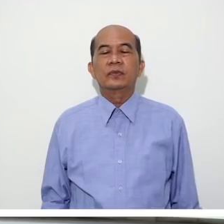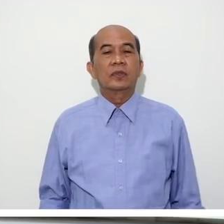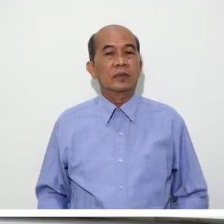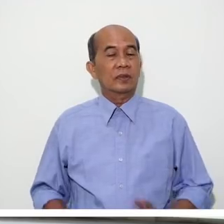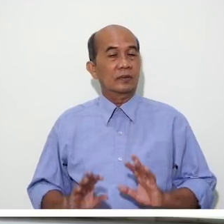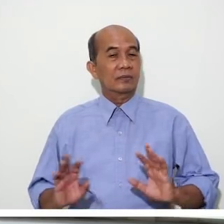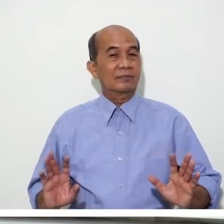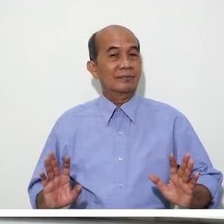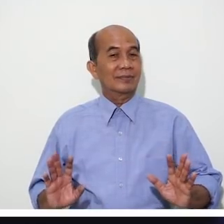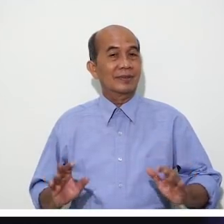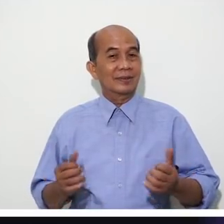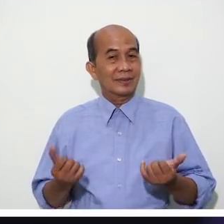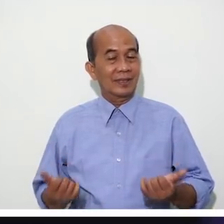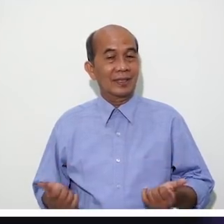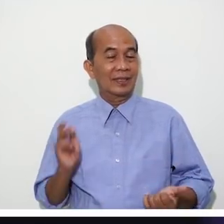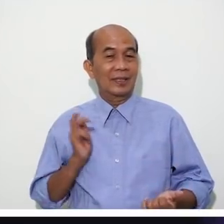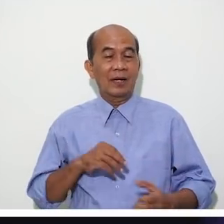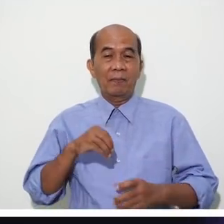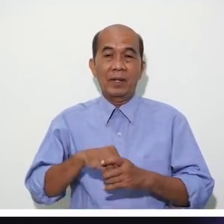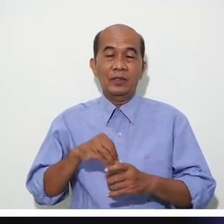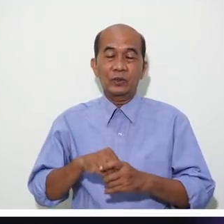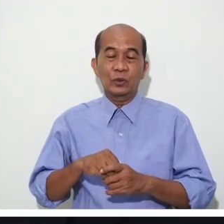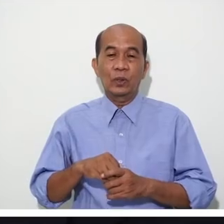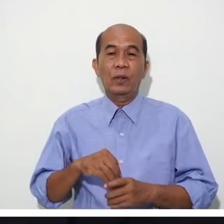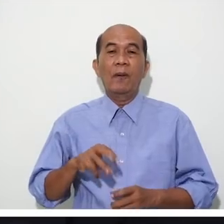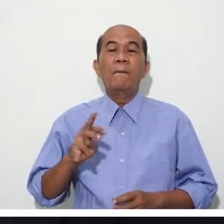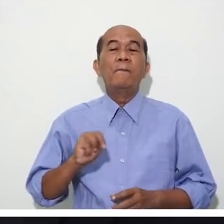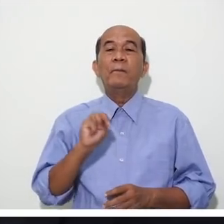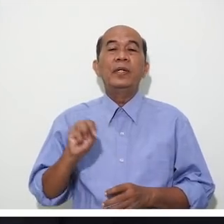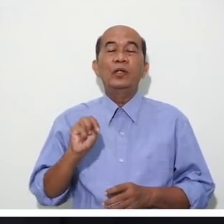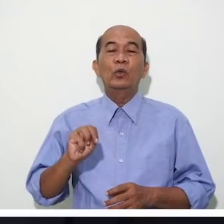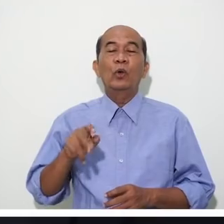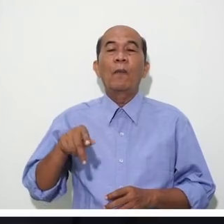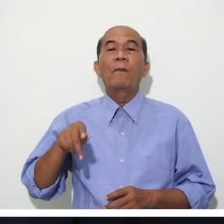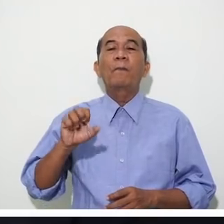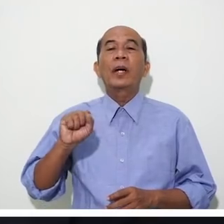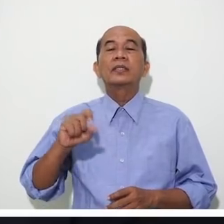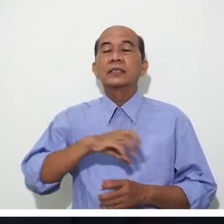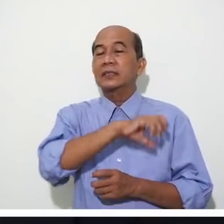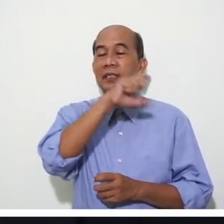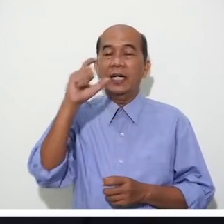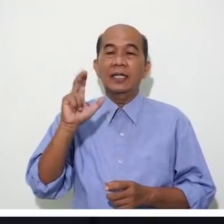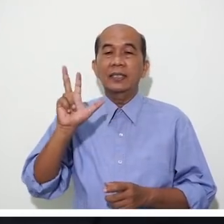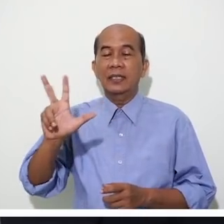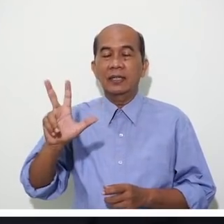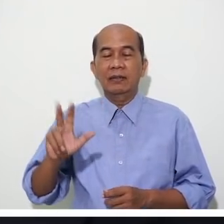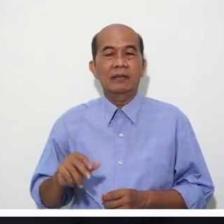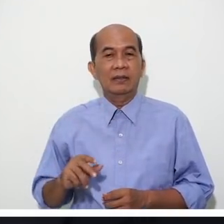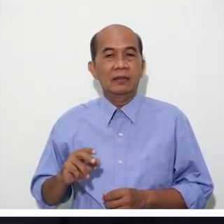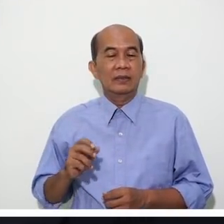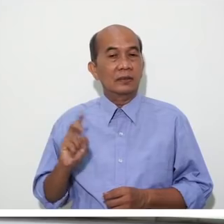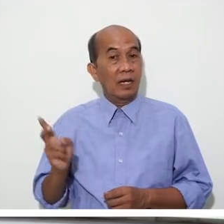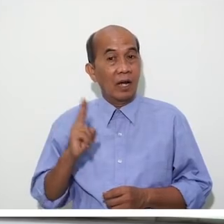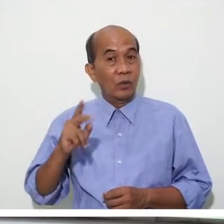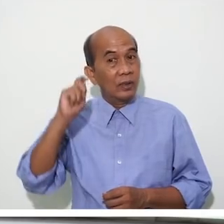Terasa teman-teman kita sekarang sudah masuki Minggu Prapaskah yang ketiga. Setiap kali kita masuki Minggu Prapaskah, kita selalu diingatkan